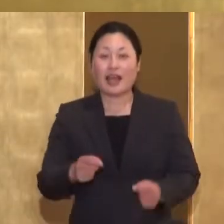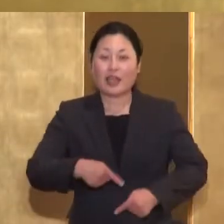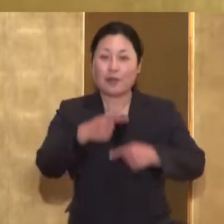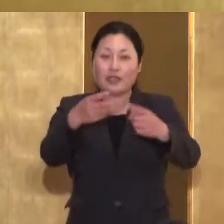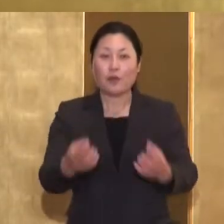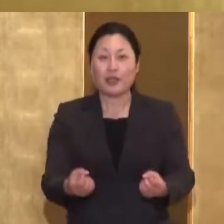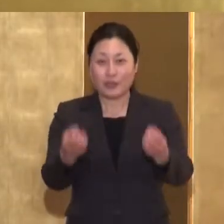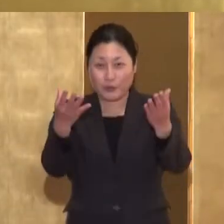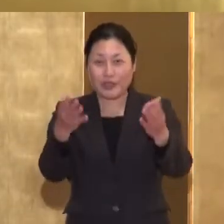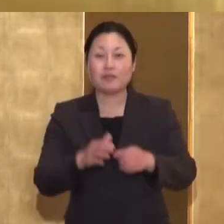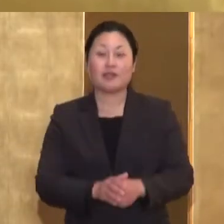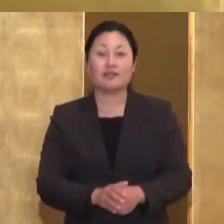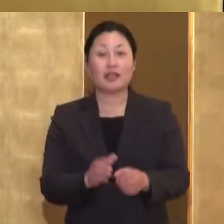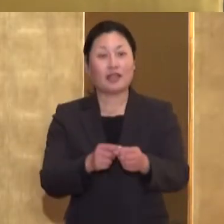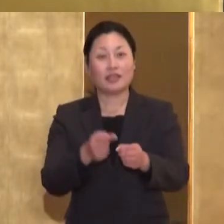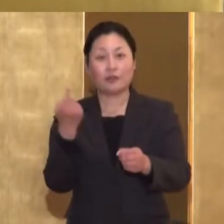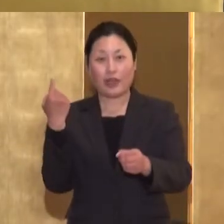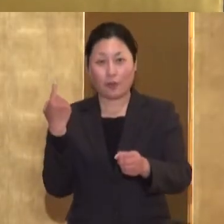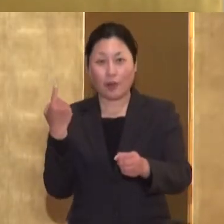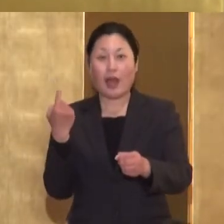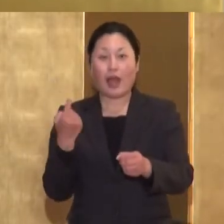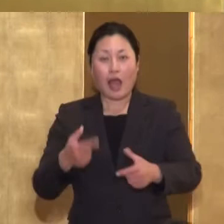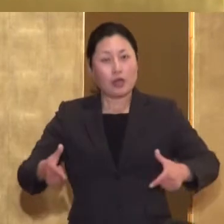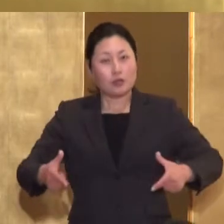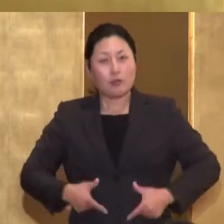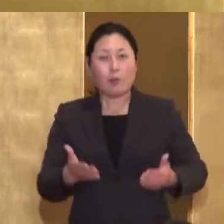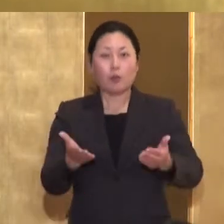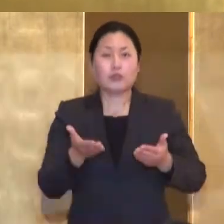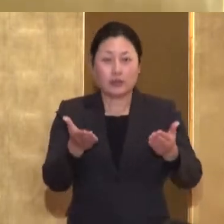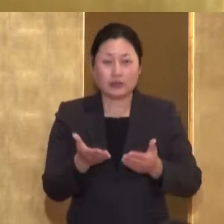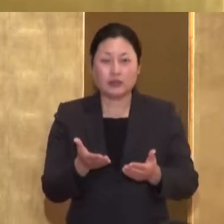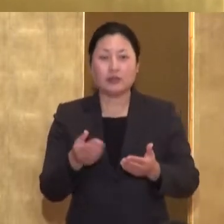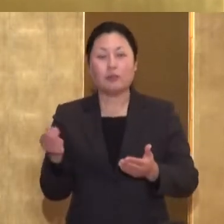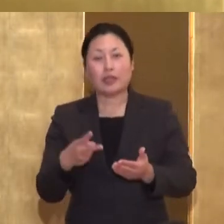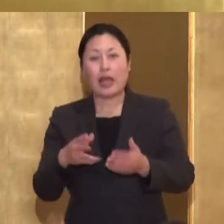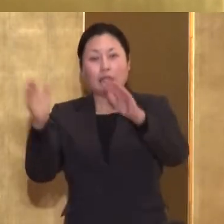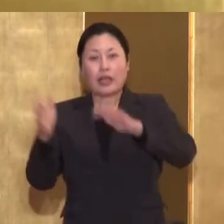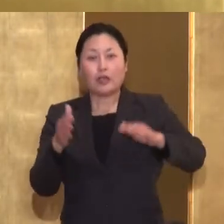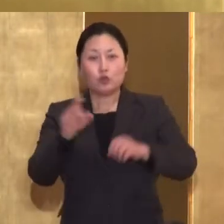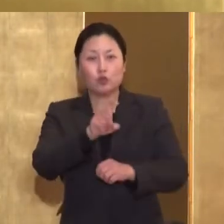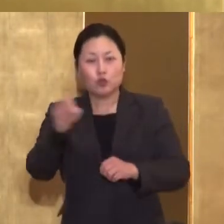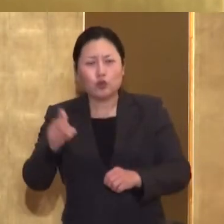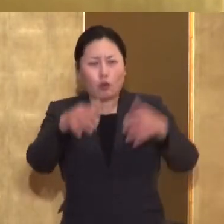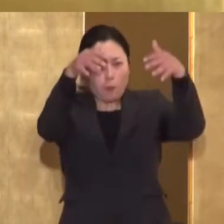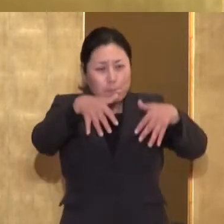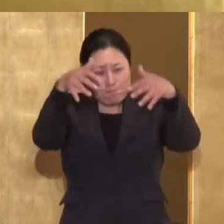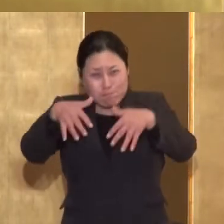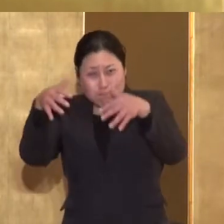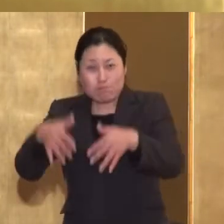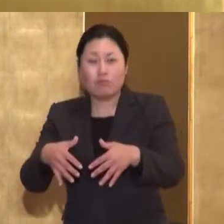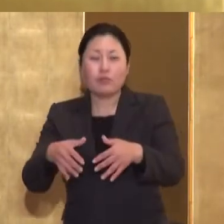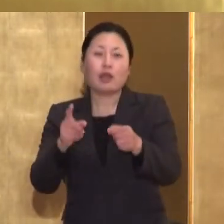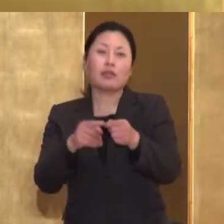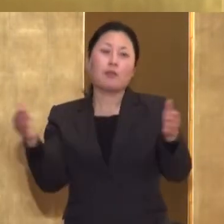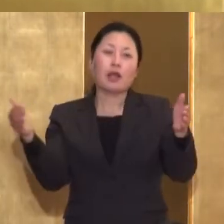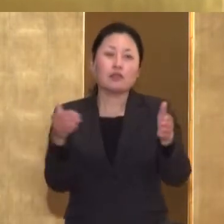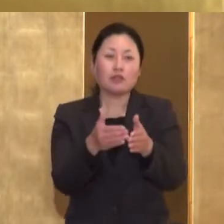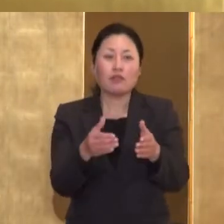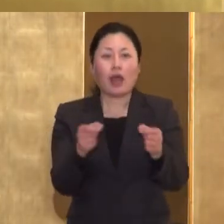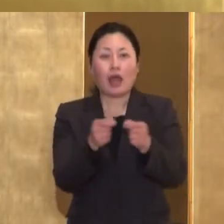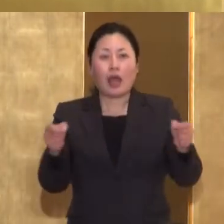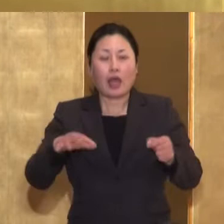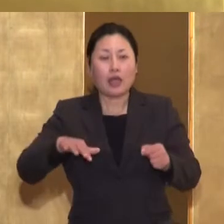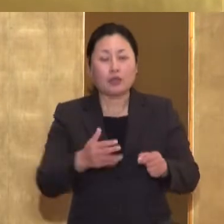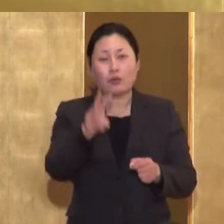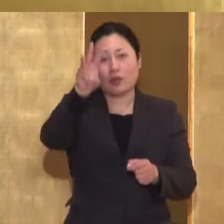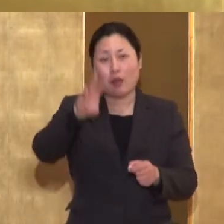。昨年は熊本地震、台風10号による大雨、年末には糸魚川